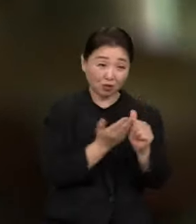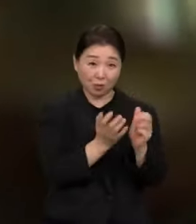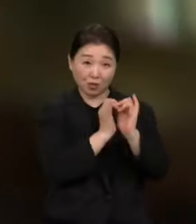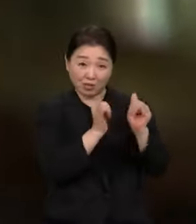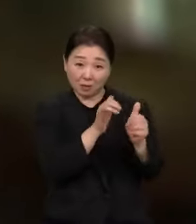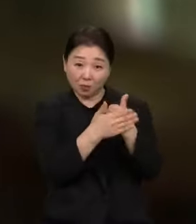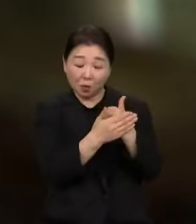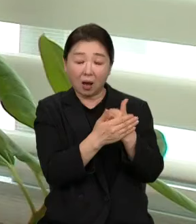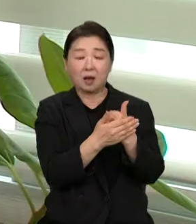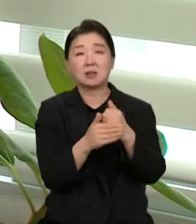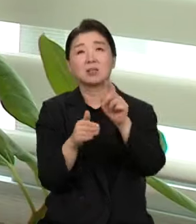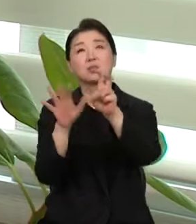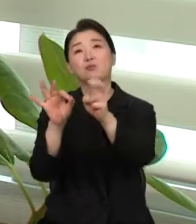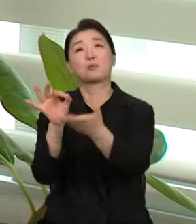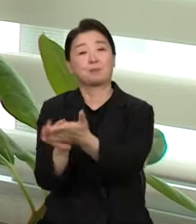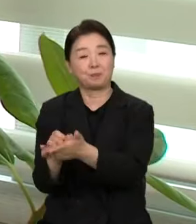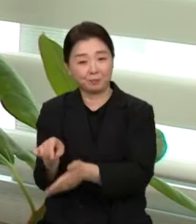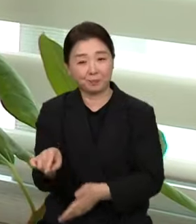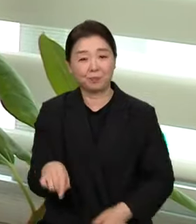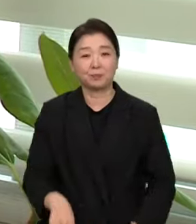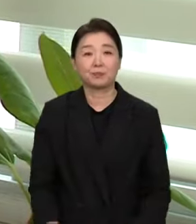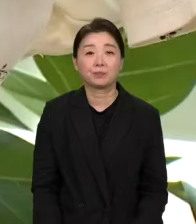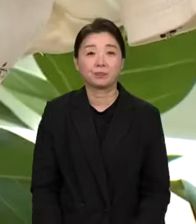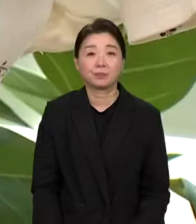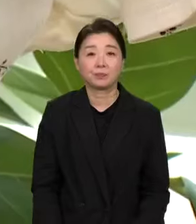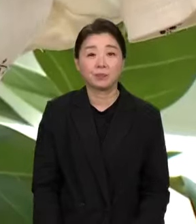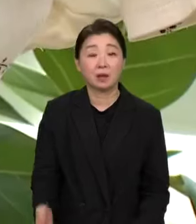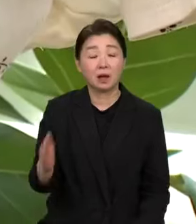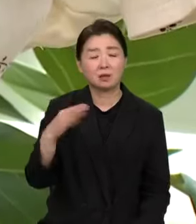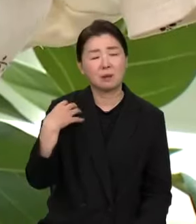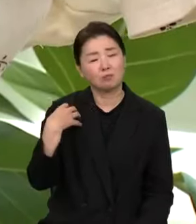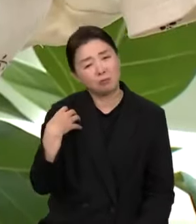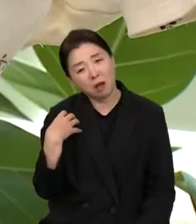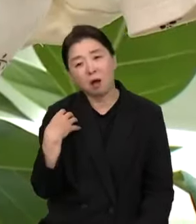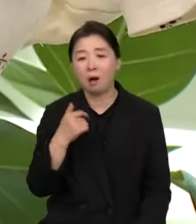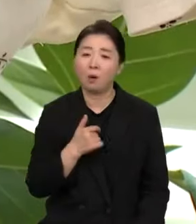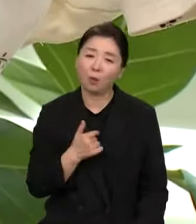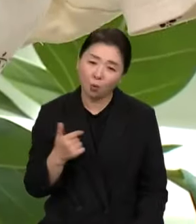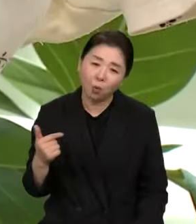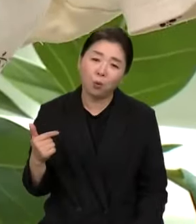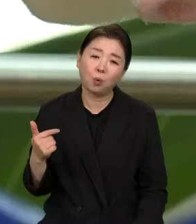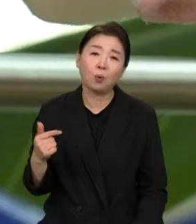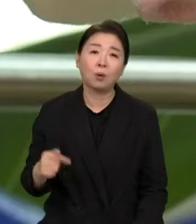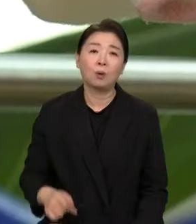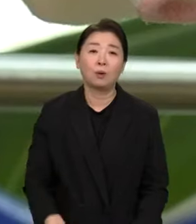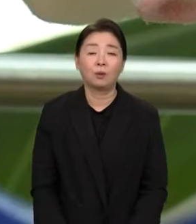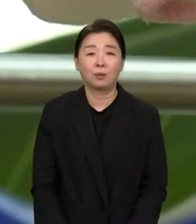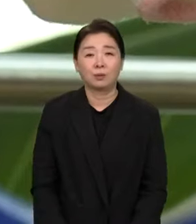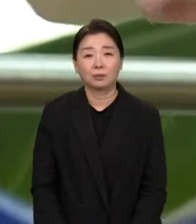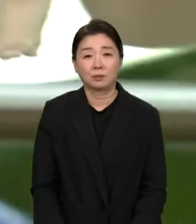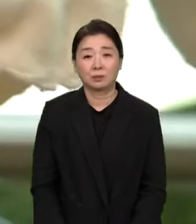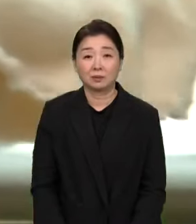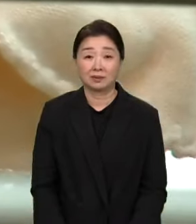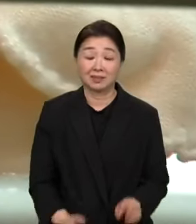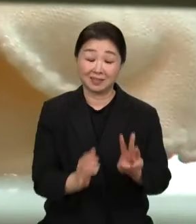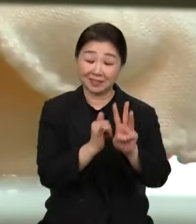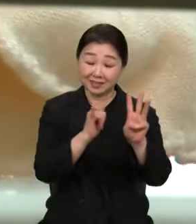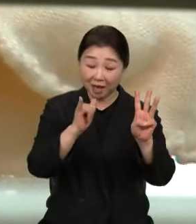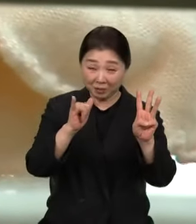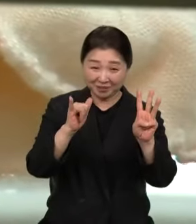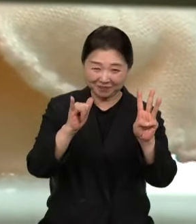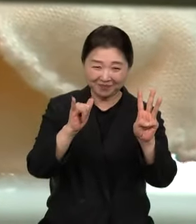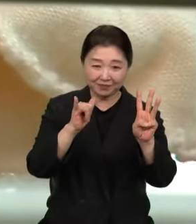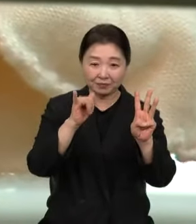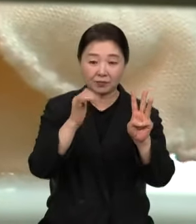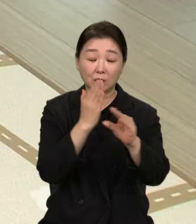20% 정도 저렴한 수준입니다 그래도 부담이 만만치 않단 목소리가 큽니다 3인가구 중위 소득이